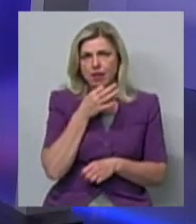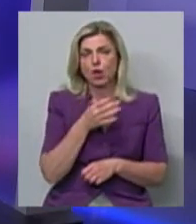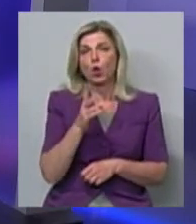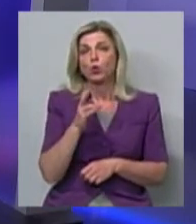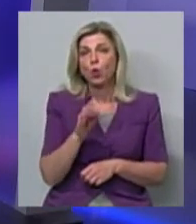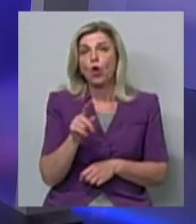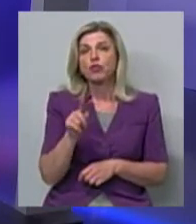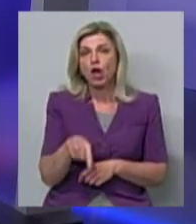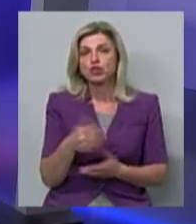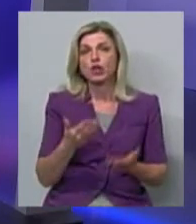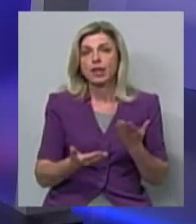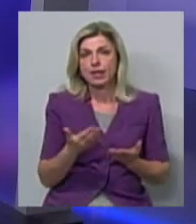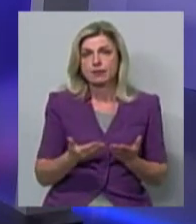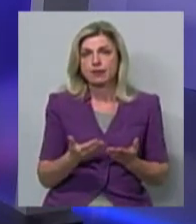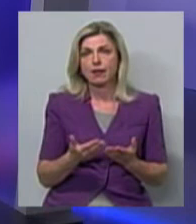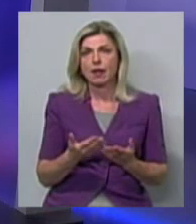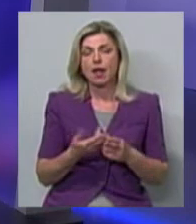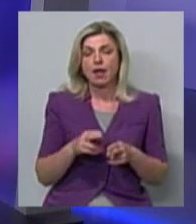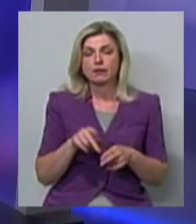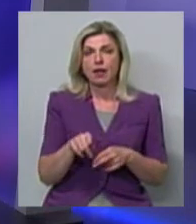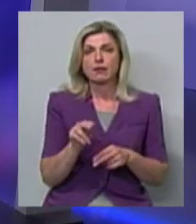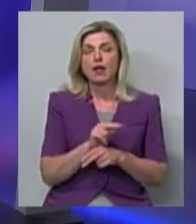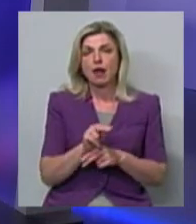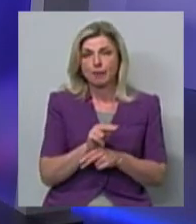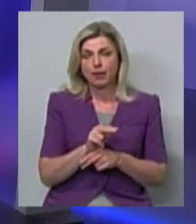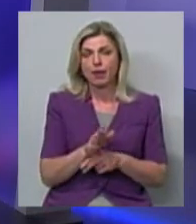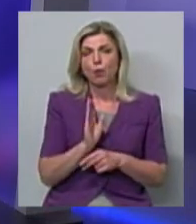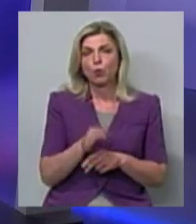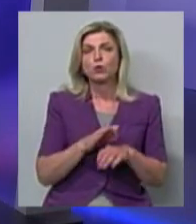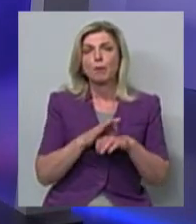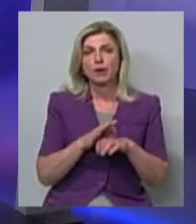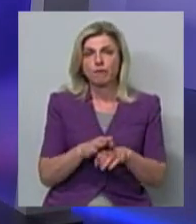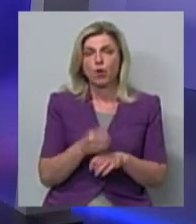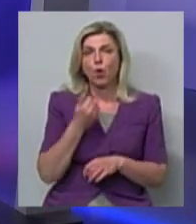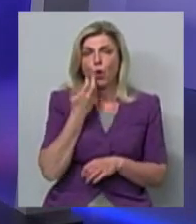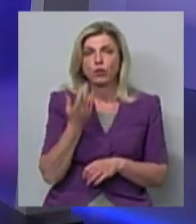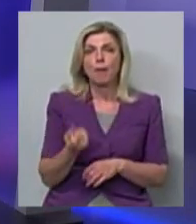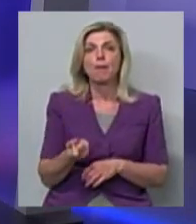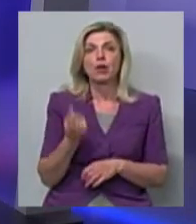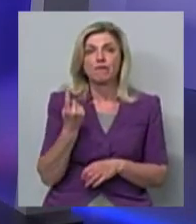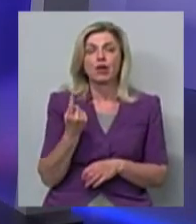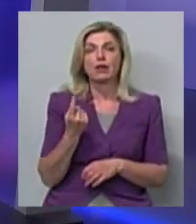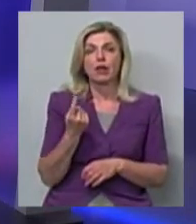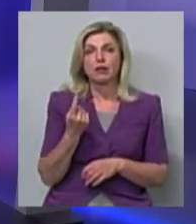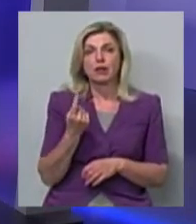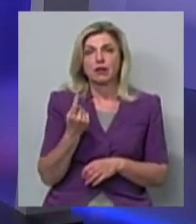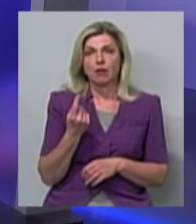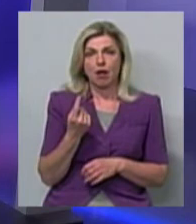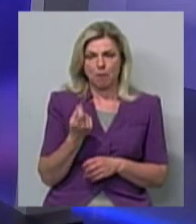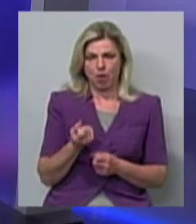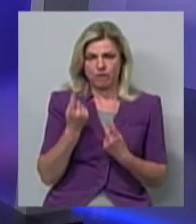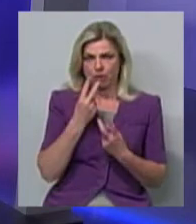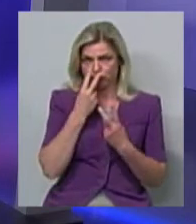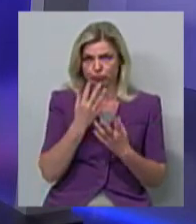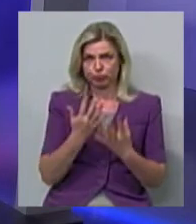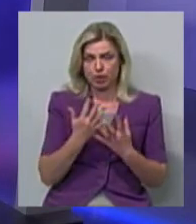если эта терапия будет проводиться уже тогда, когда появятся клинические проявления, то